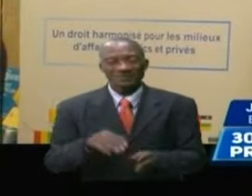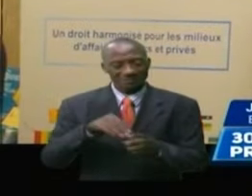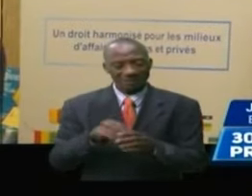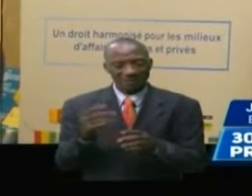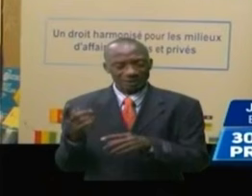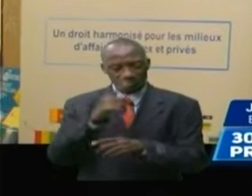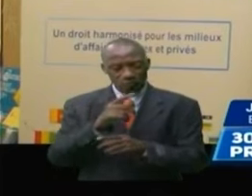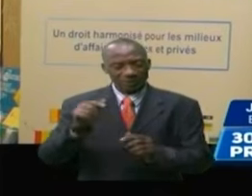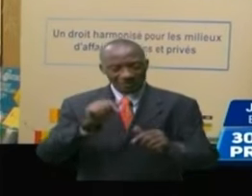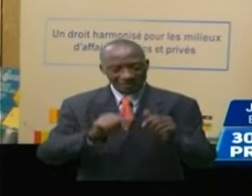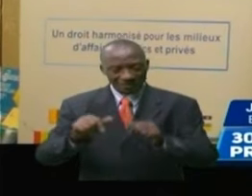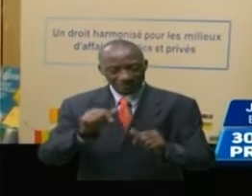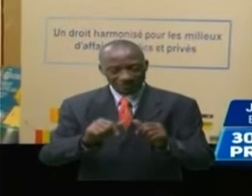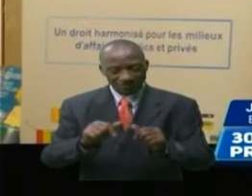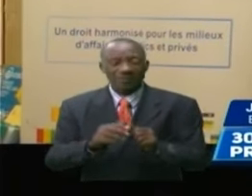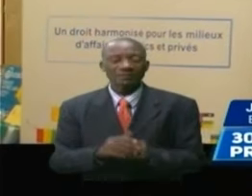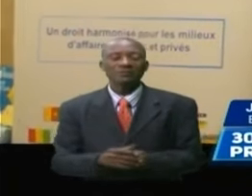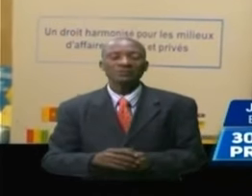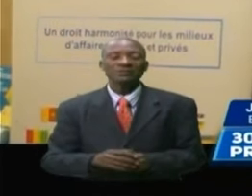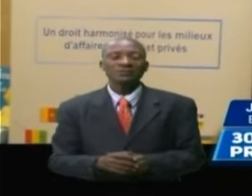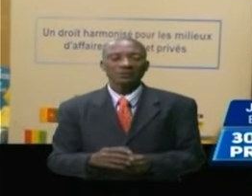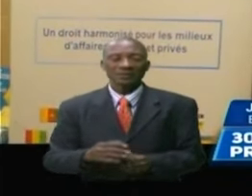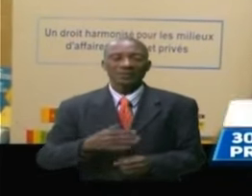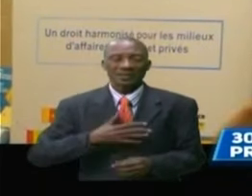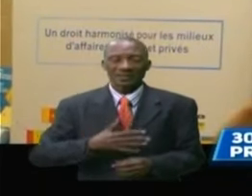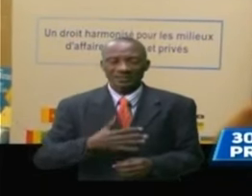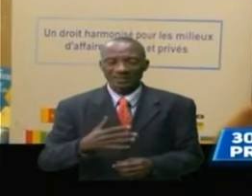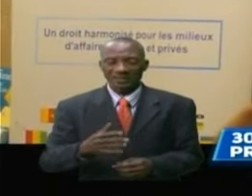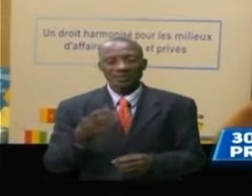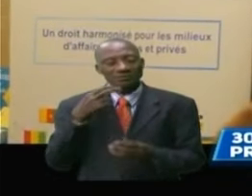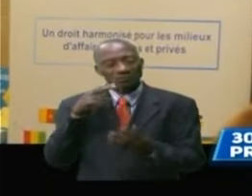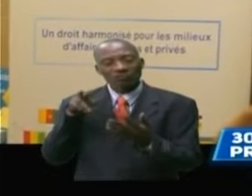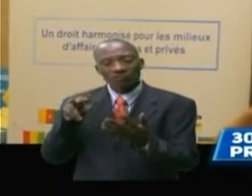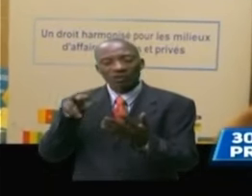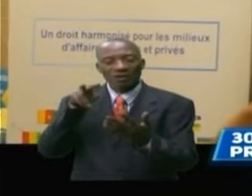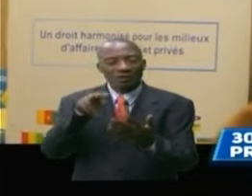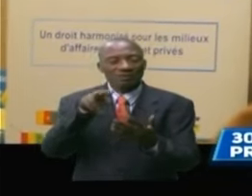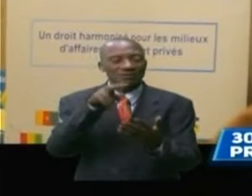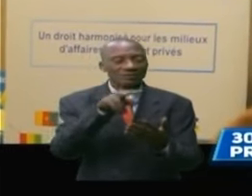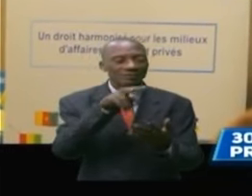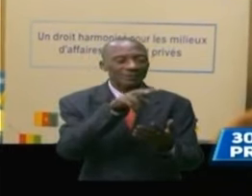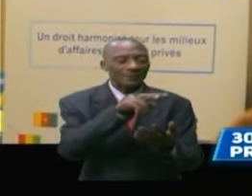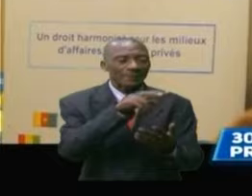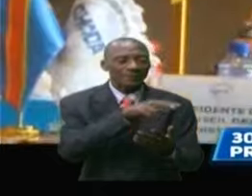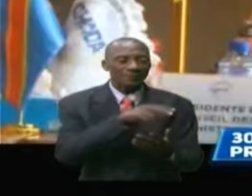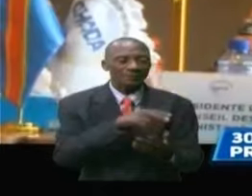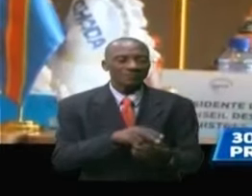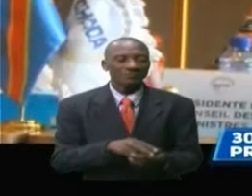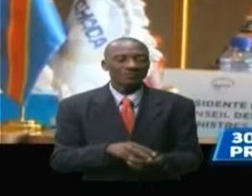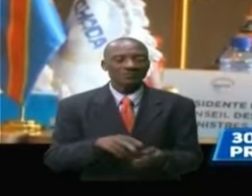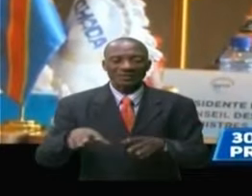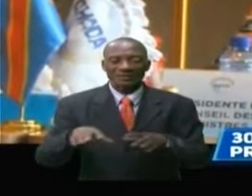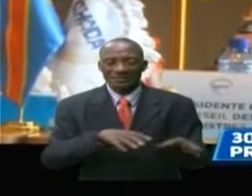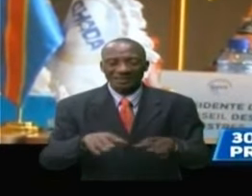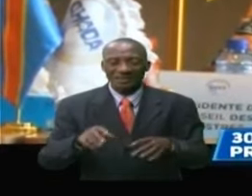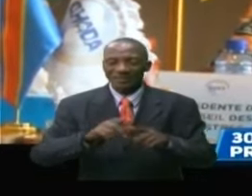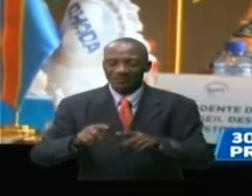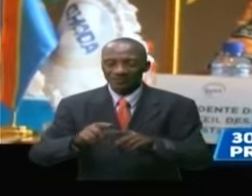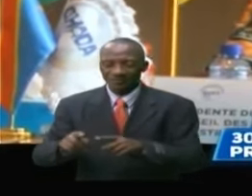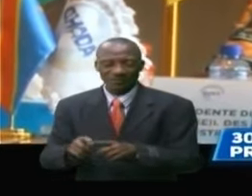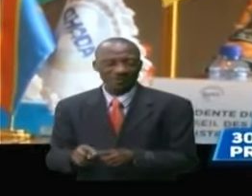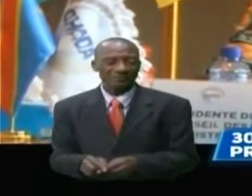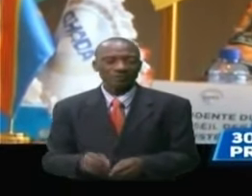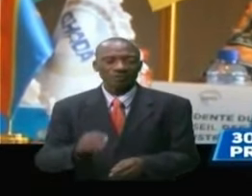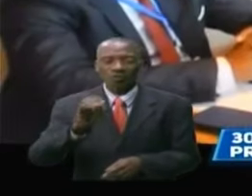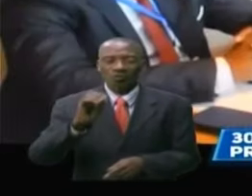journées scientifiques, on va essayer de passer en revue l'état des actes uniformes, l'OADA et